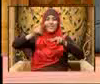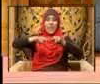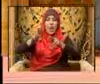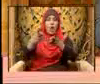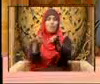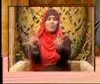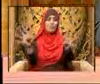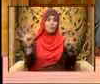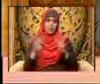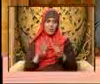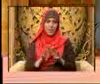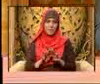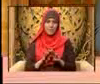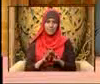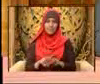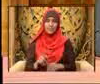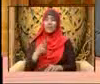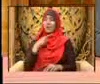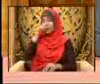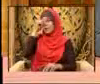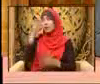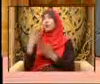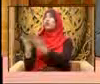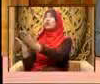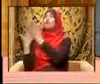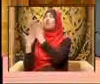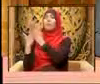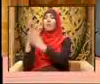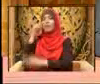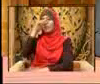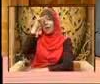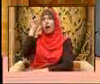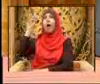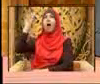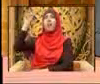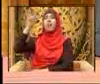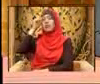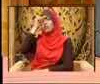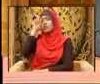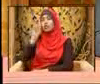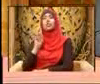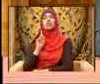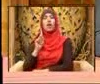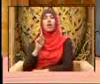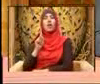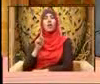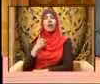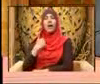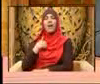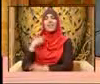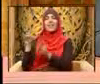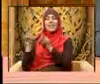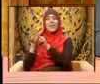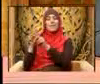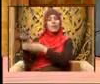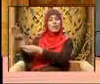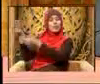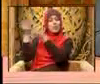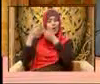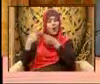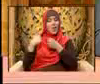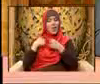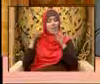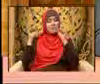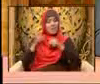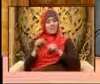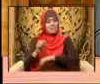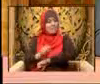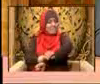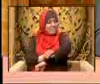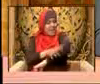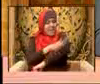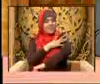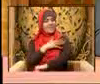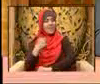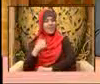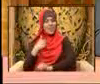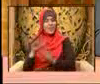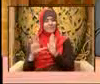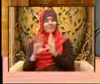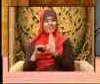ولمجتمعه. ولذلك نسأل الله عز وجل أيها الإخوة والأحبة أن ينعم علينا بهذه الصلاة، وأن ينعم